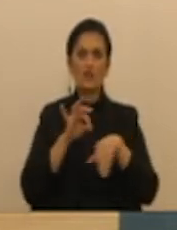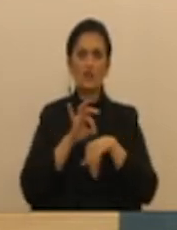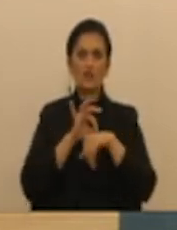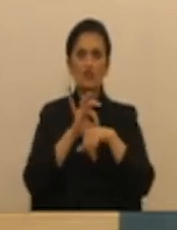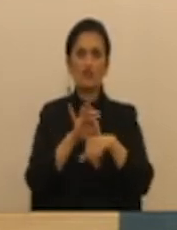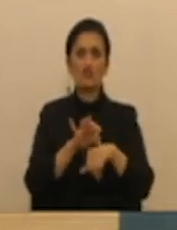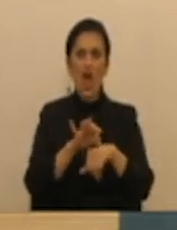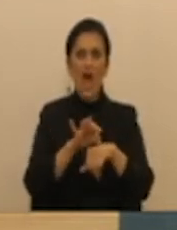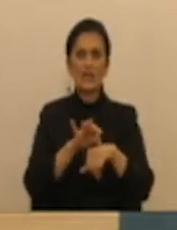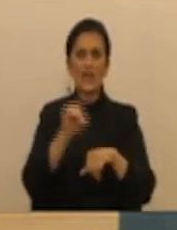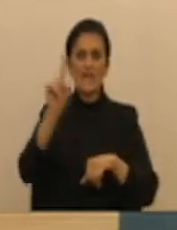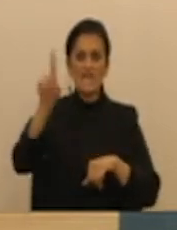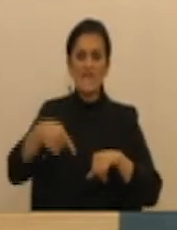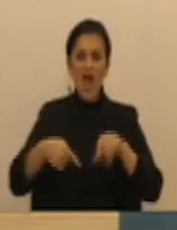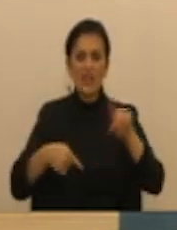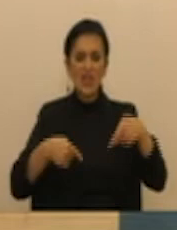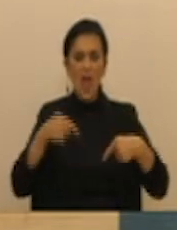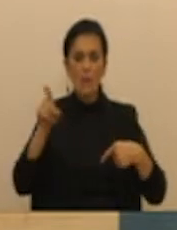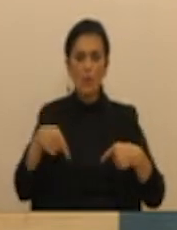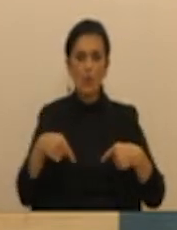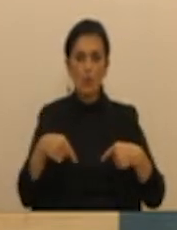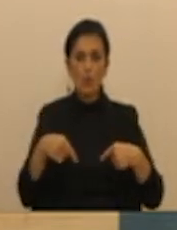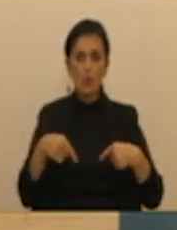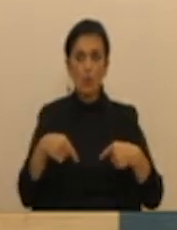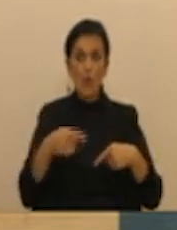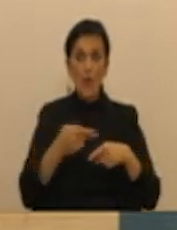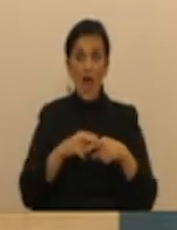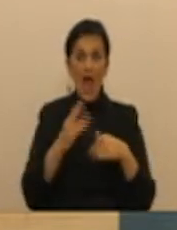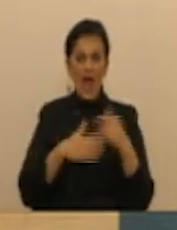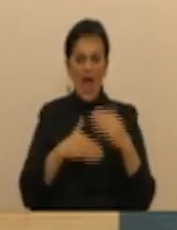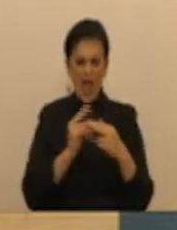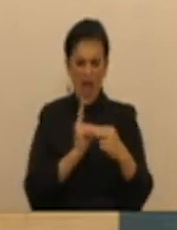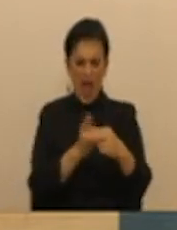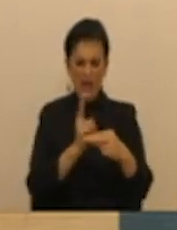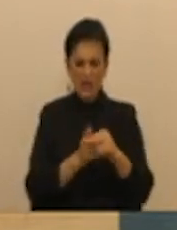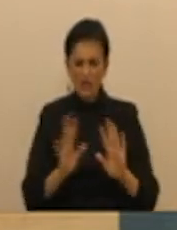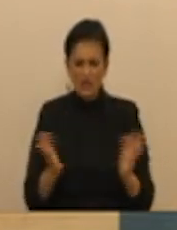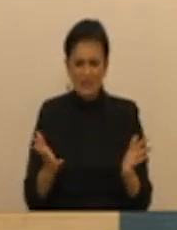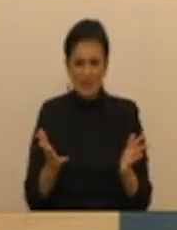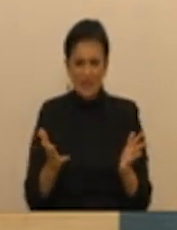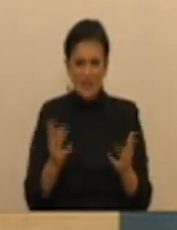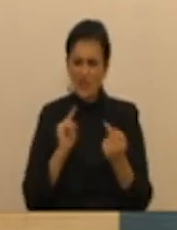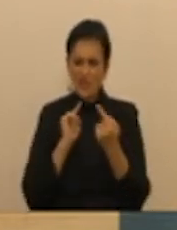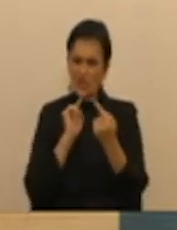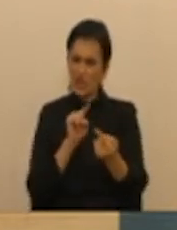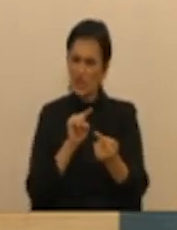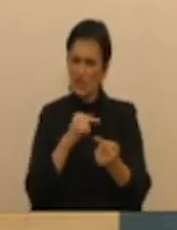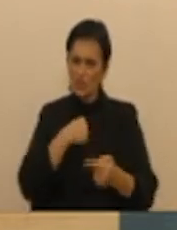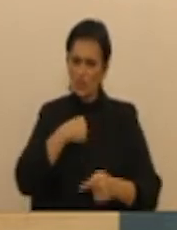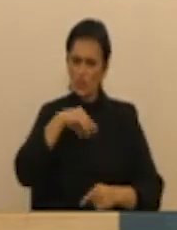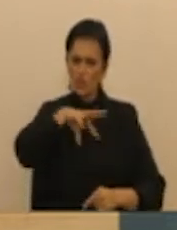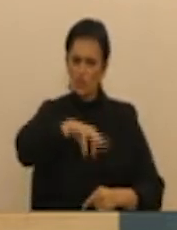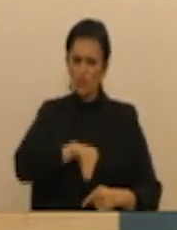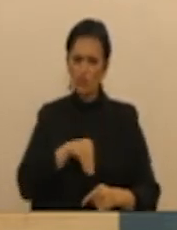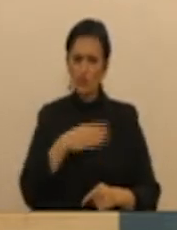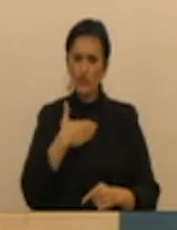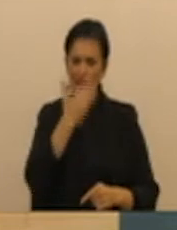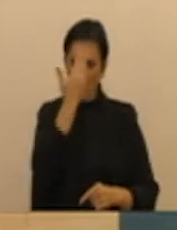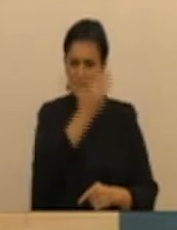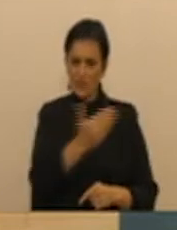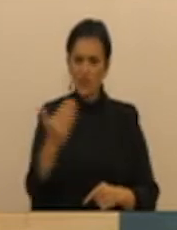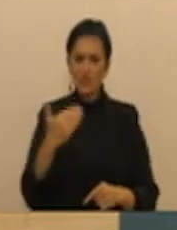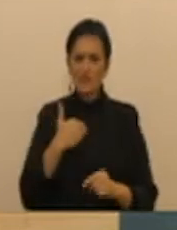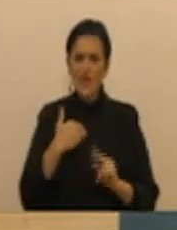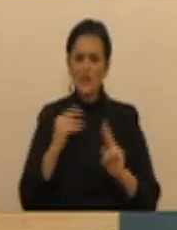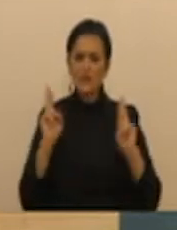ჩატარების ვალდებულება, ან ხელი არ შეშლა, რომელიც წინამდეგია სულიერად ჩვენი ხალხის და ჩვენი ადათის წესი.